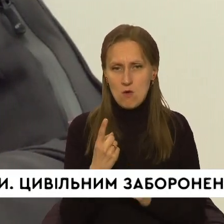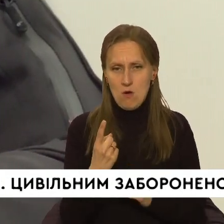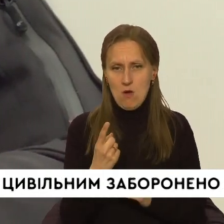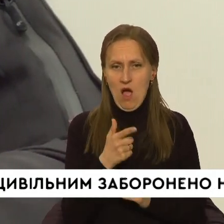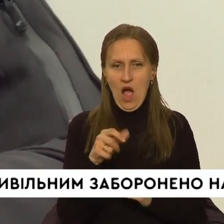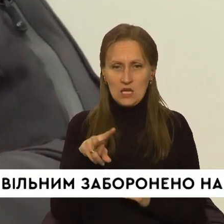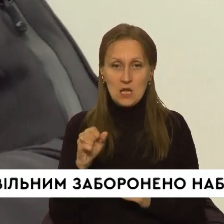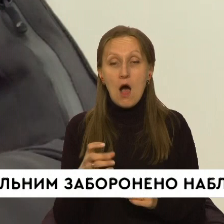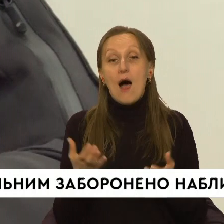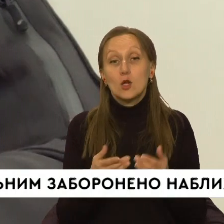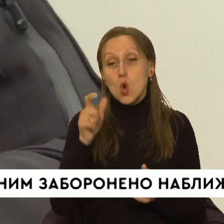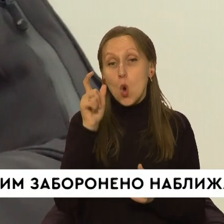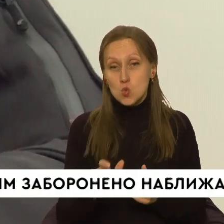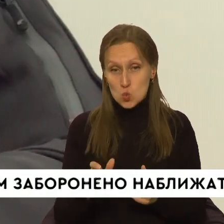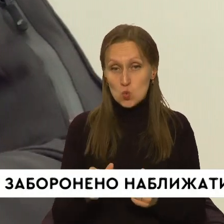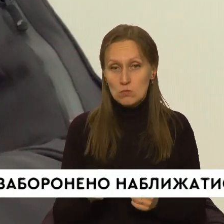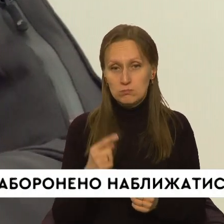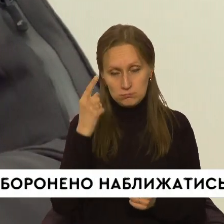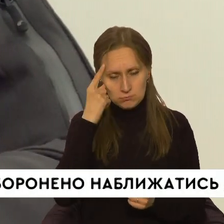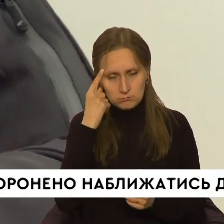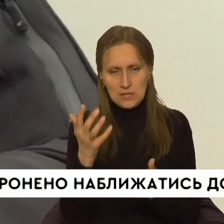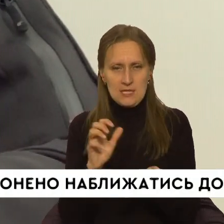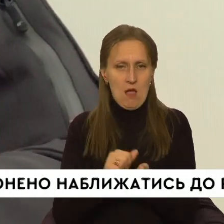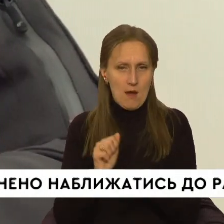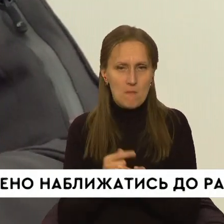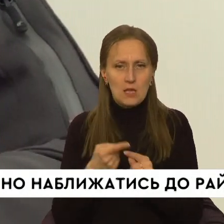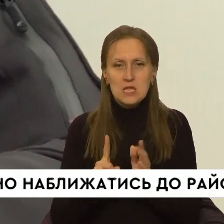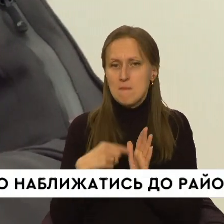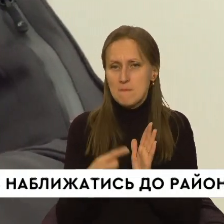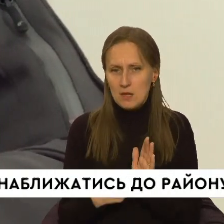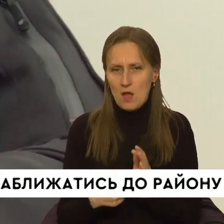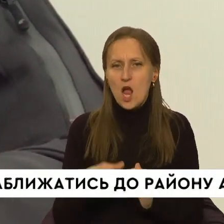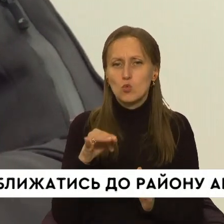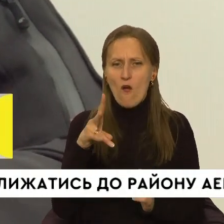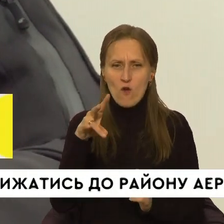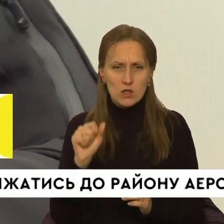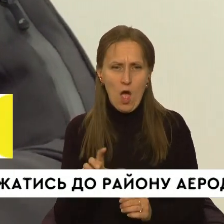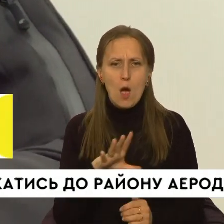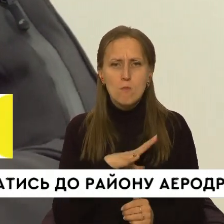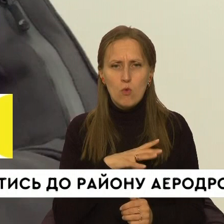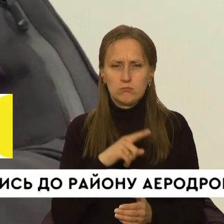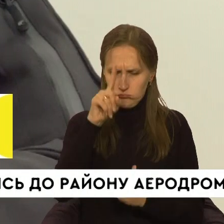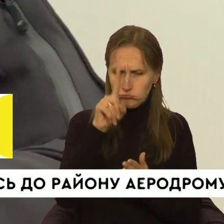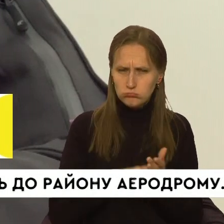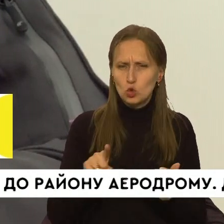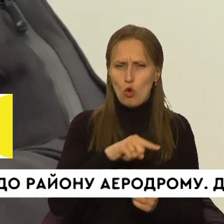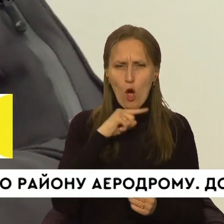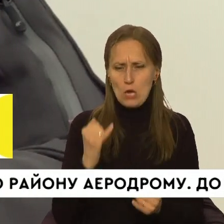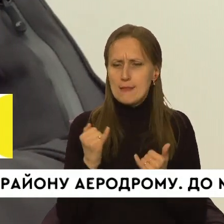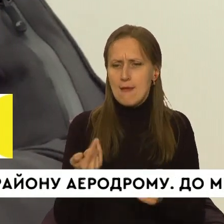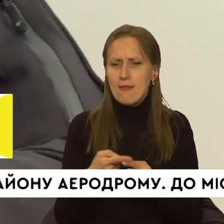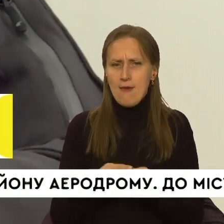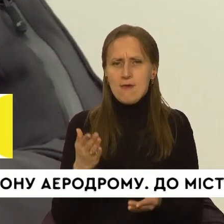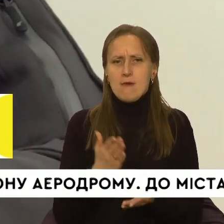під одні гасла. Але якщо людина свідомо займалася цим питанням, якщо вона була переконана, що Росія для неї